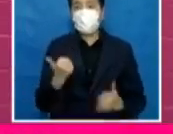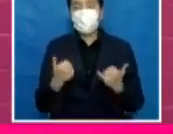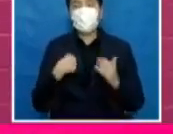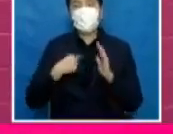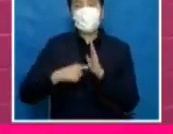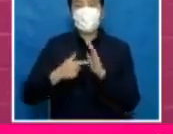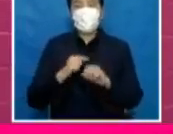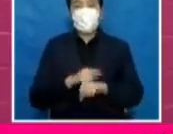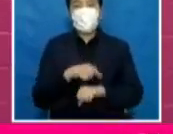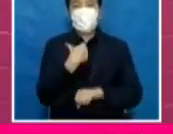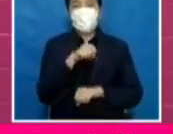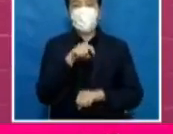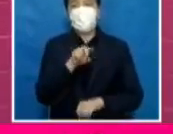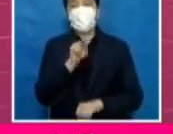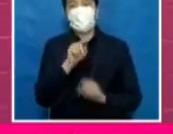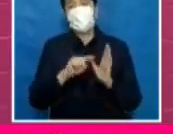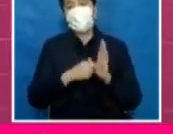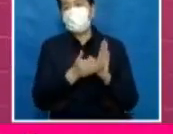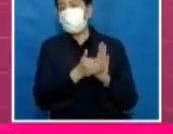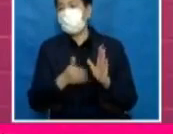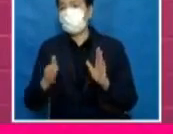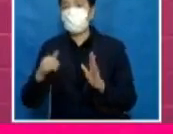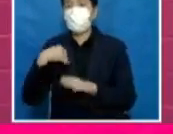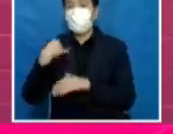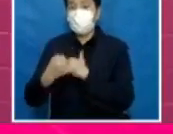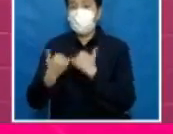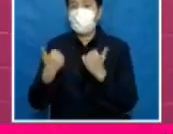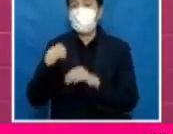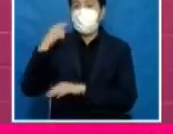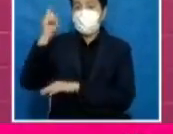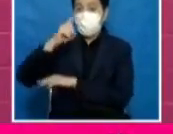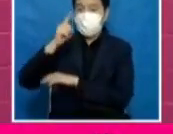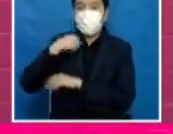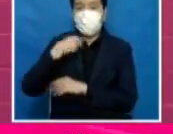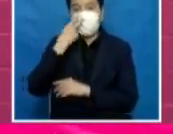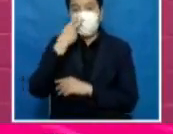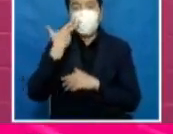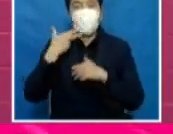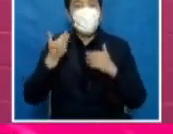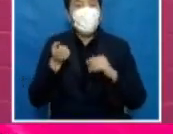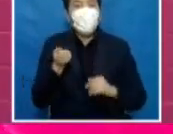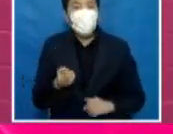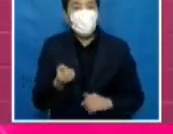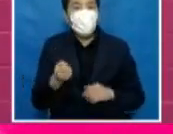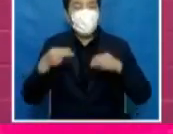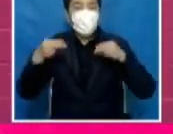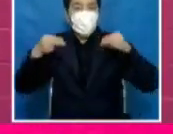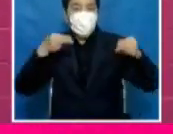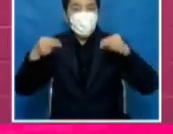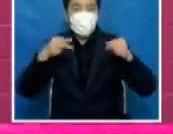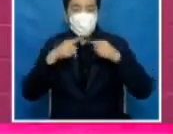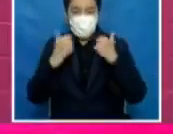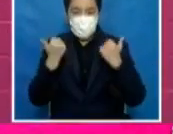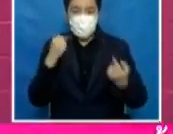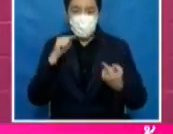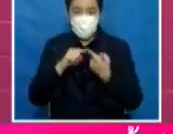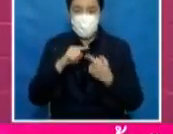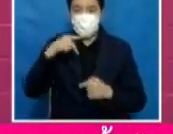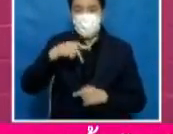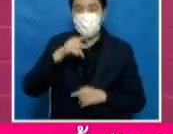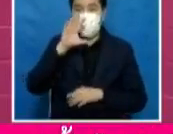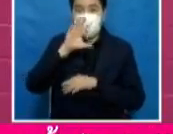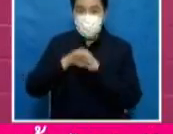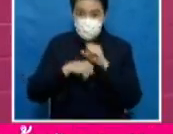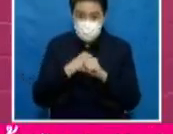า 10:30 น.เป็นต้นไปและในช่วงบ่ายสามารถติดตามรับชมการถ่ายทอดสดการออกรางวัลสลากออมสินพิเศษ5